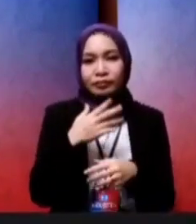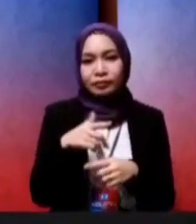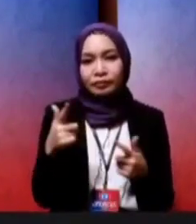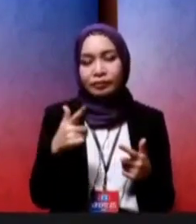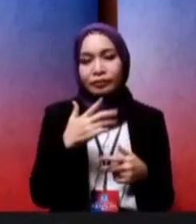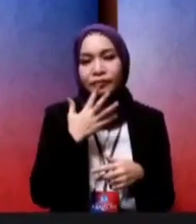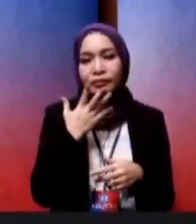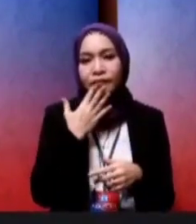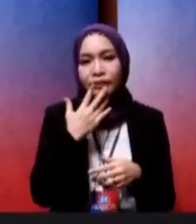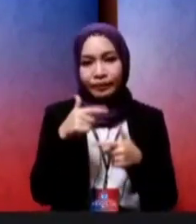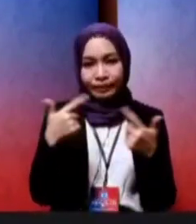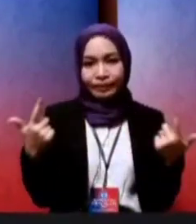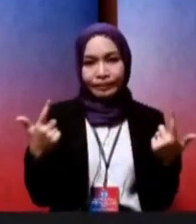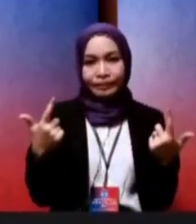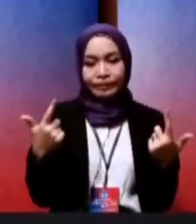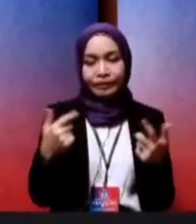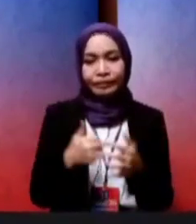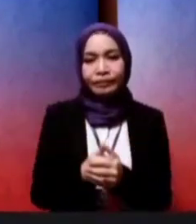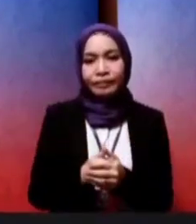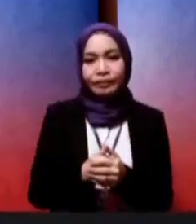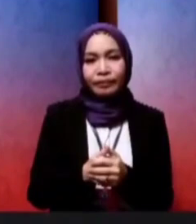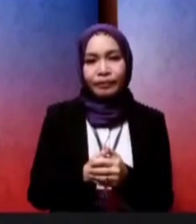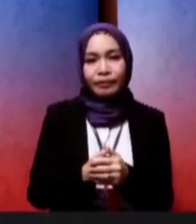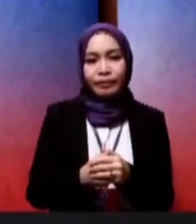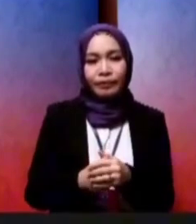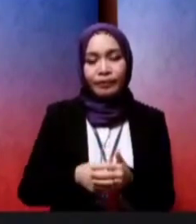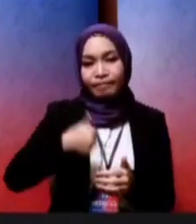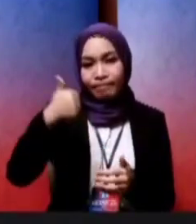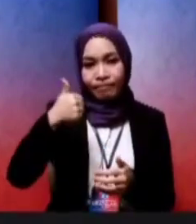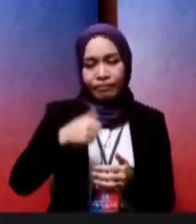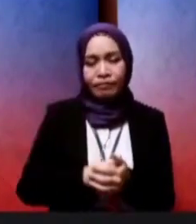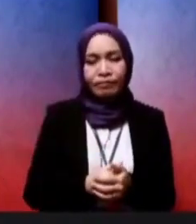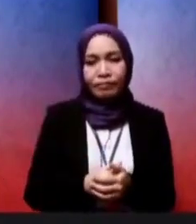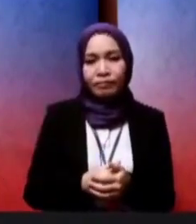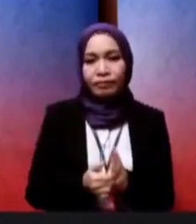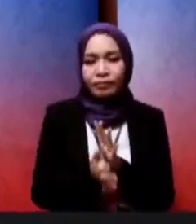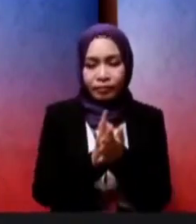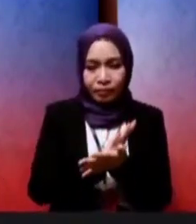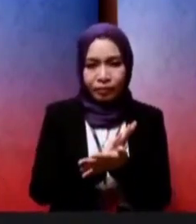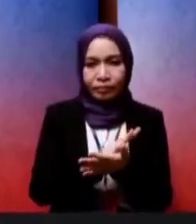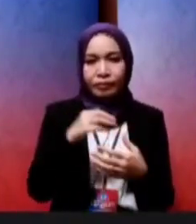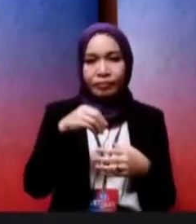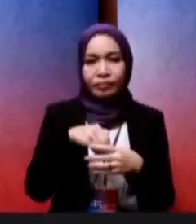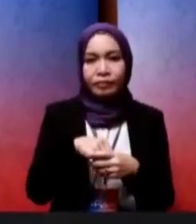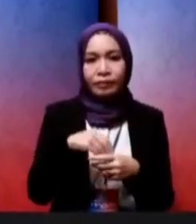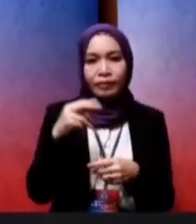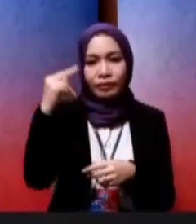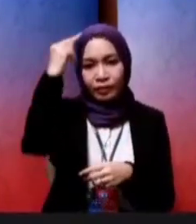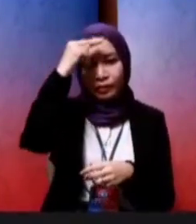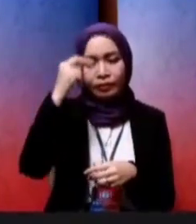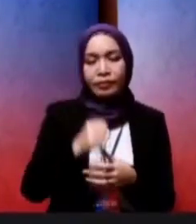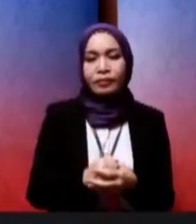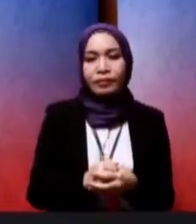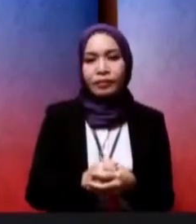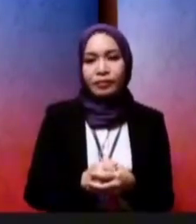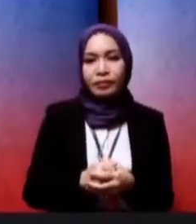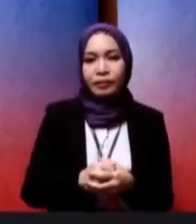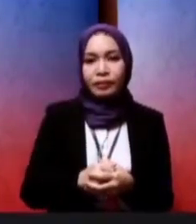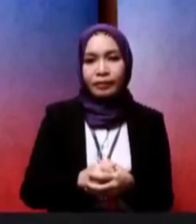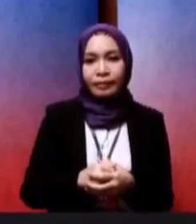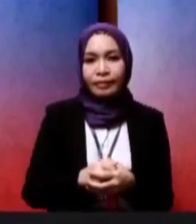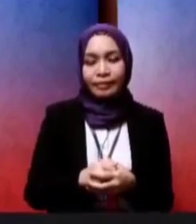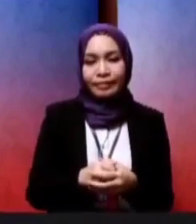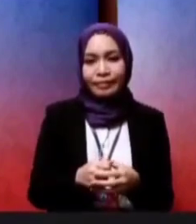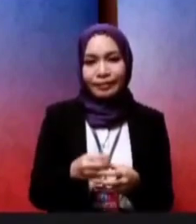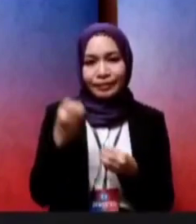kita Nabi Muhammad sallallahuaihi wasallam Baginda bersabda kamu semuaah sama tidak